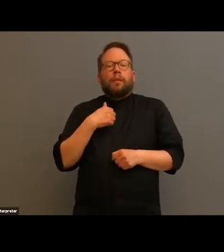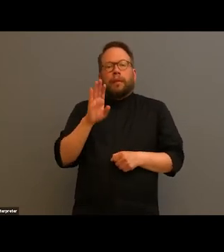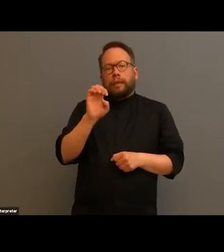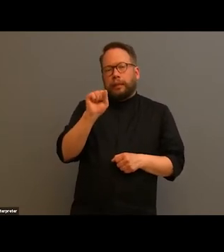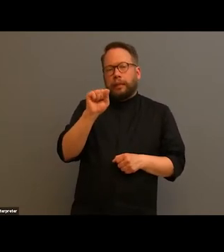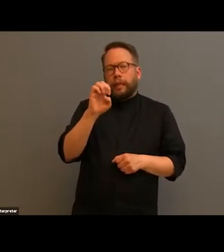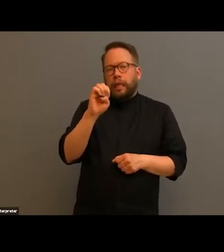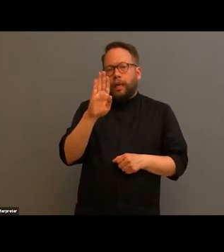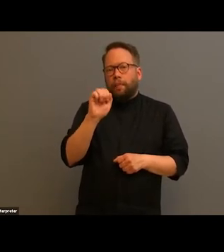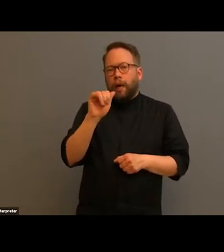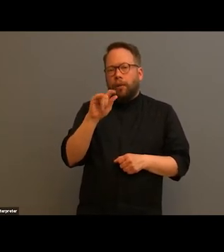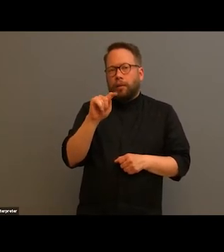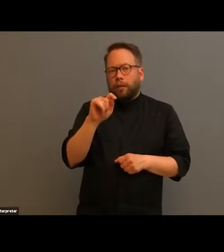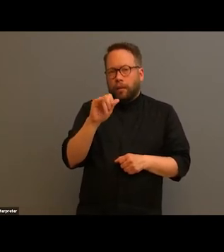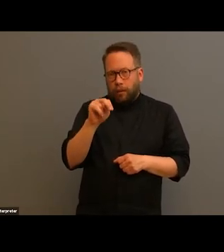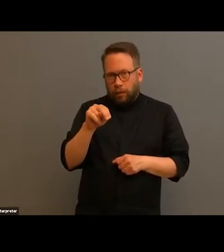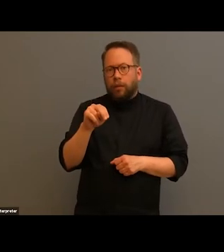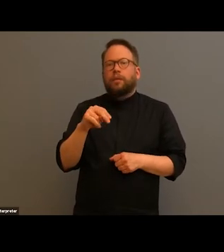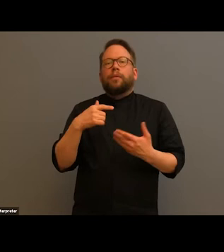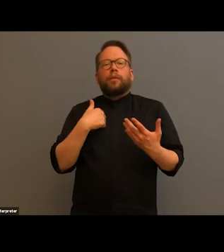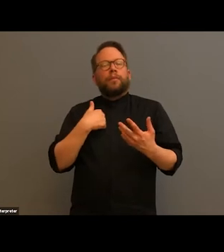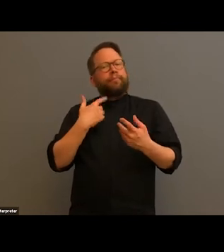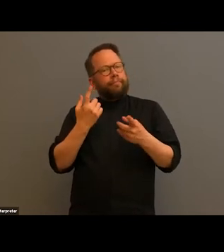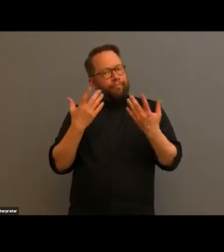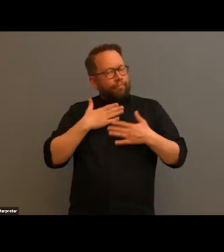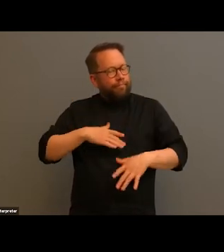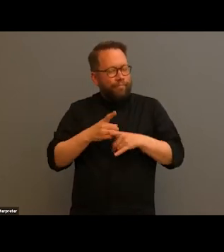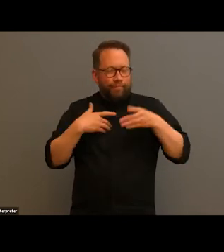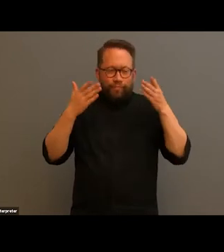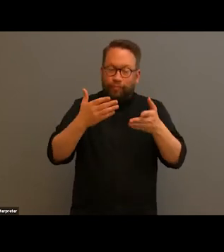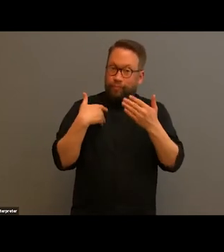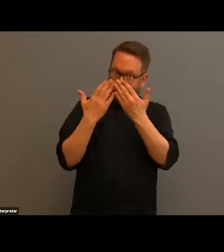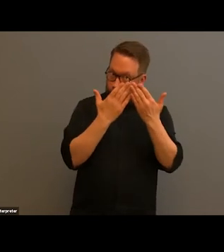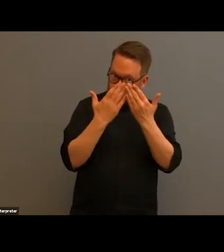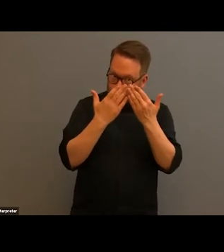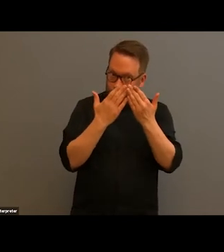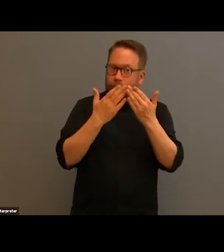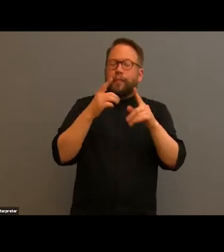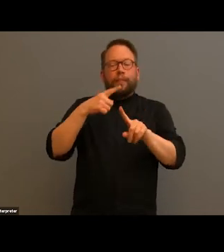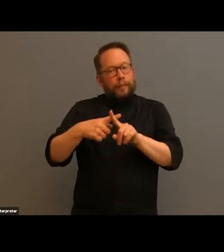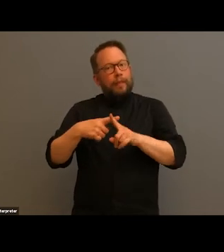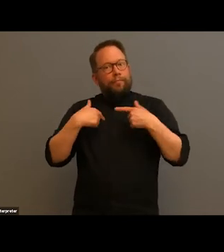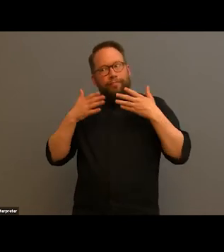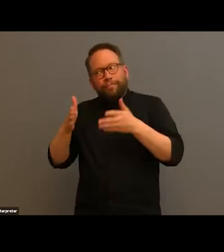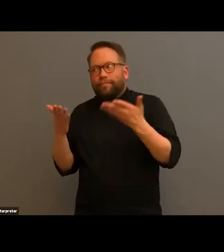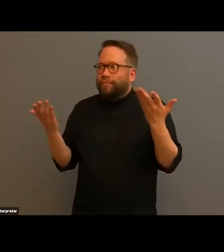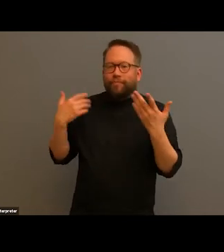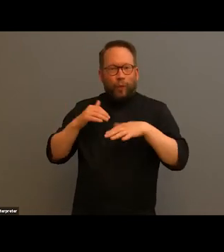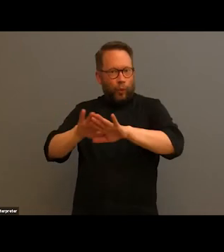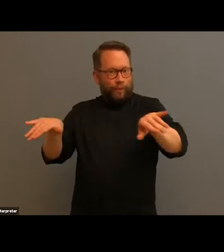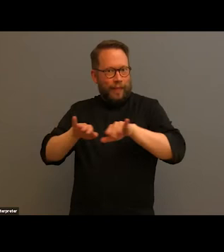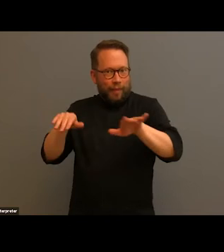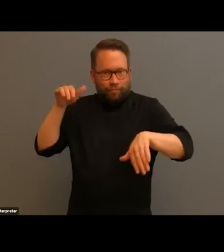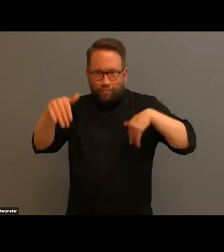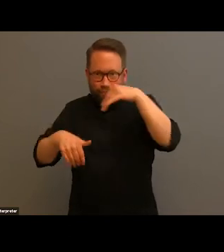parasport och med landslaget. Jag börjar ju på nästegårdsskolan i Kvänum i 4:an.